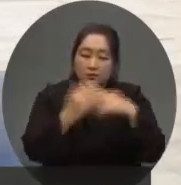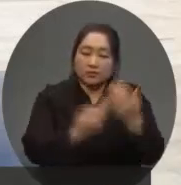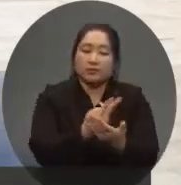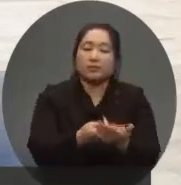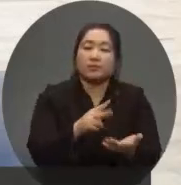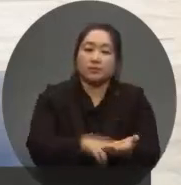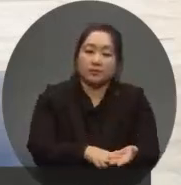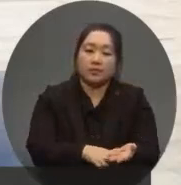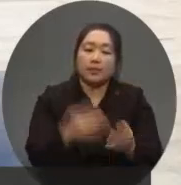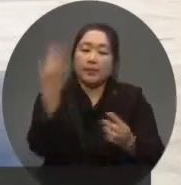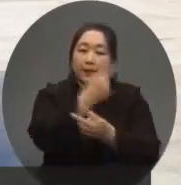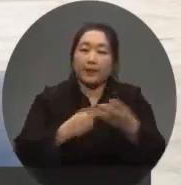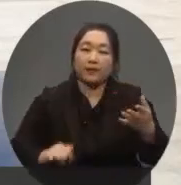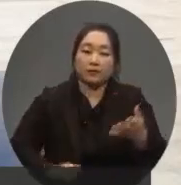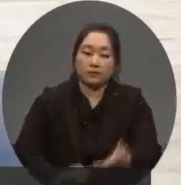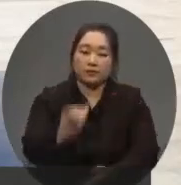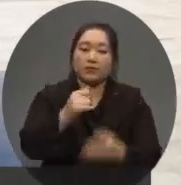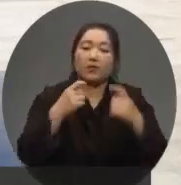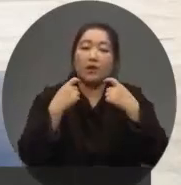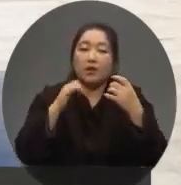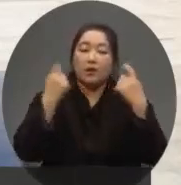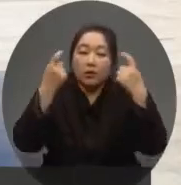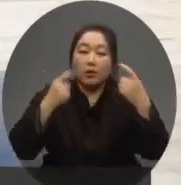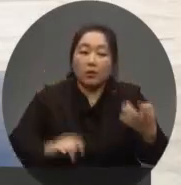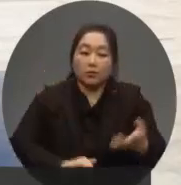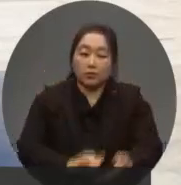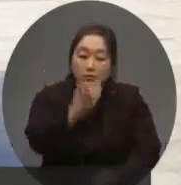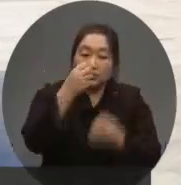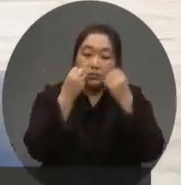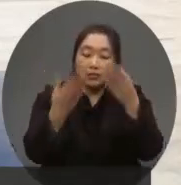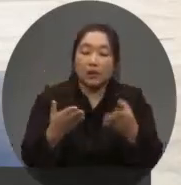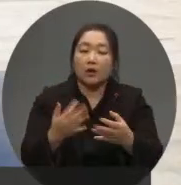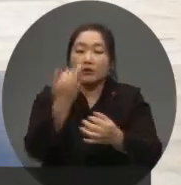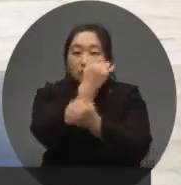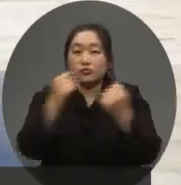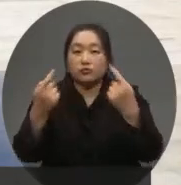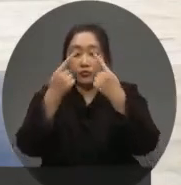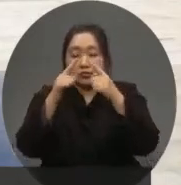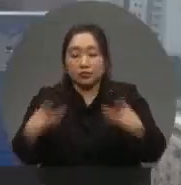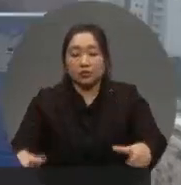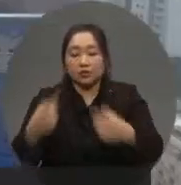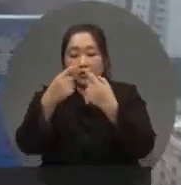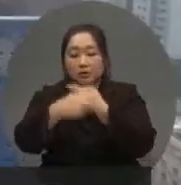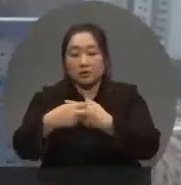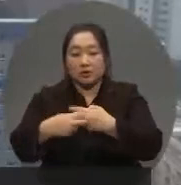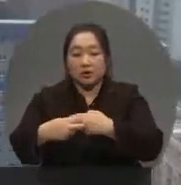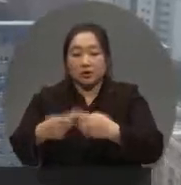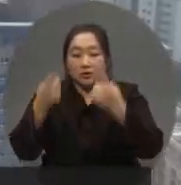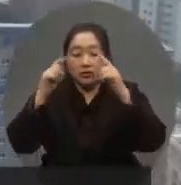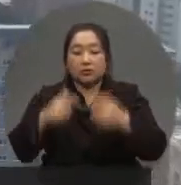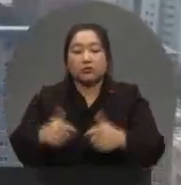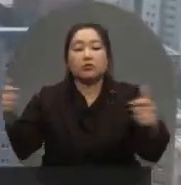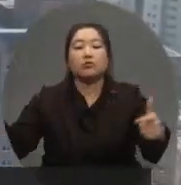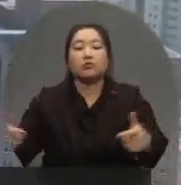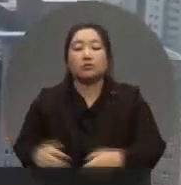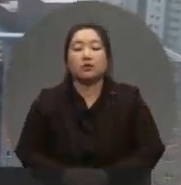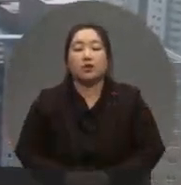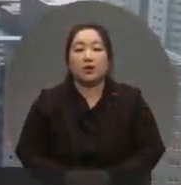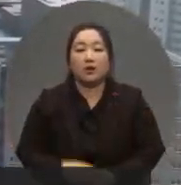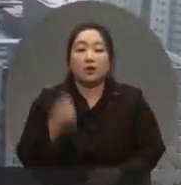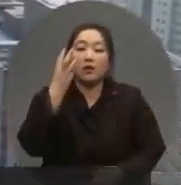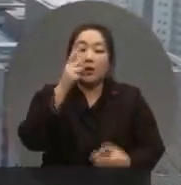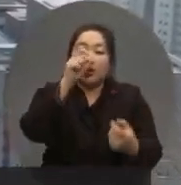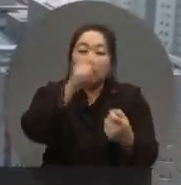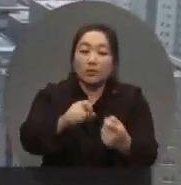그리고 청주국제 공항의 민간용 활 신설 충북 의대정원 증원 문총